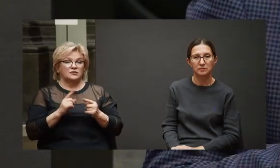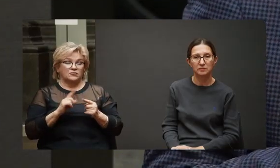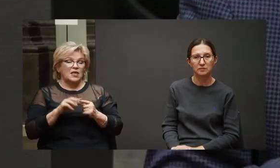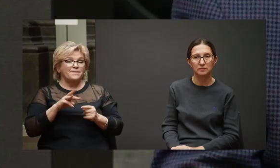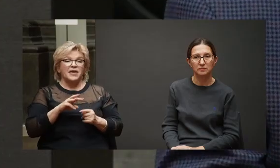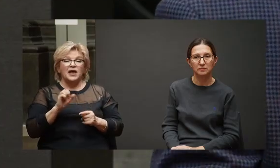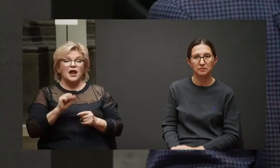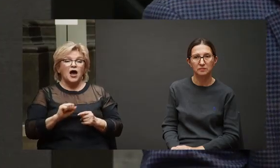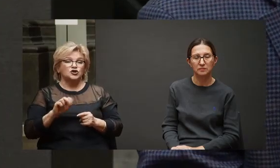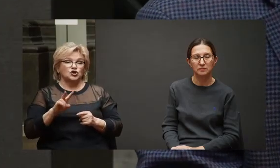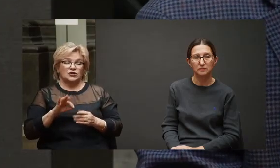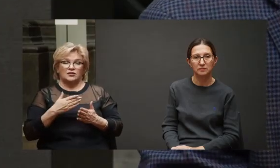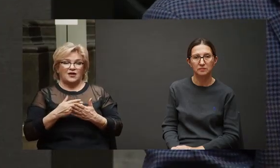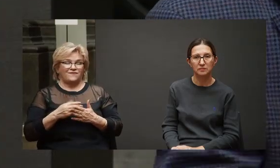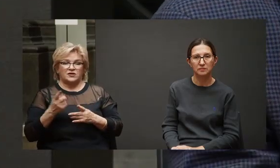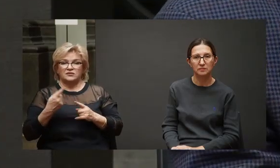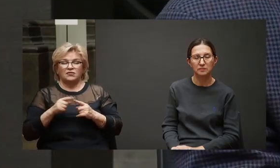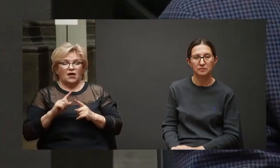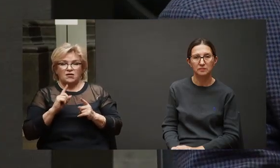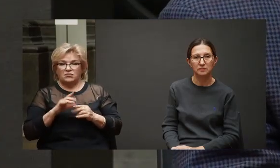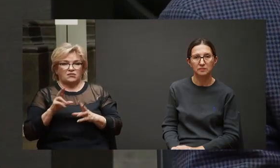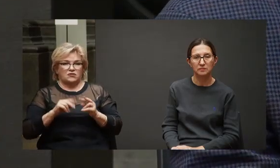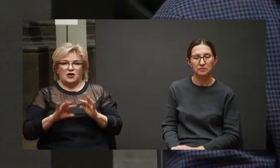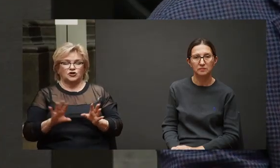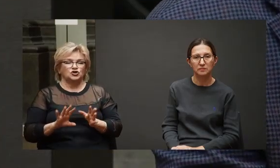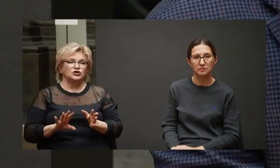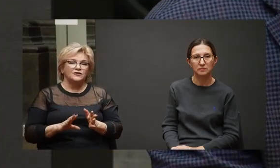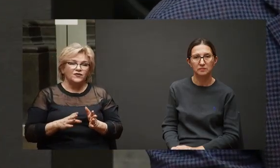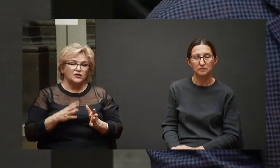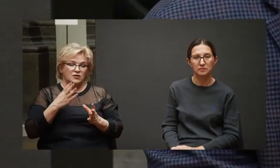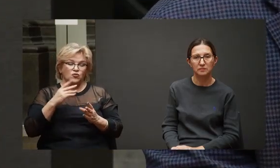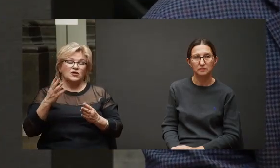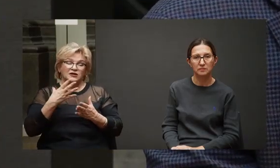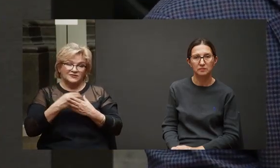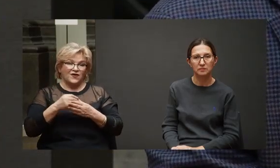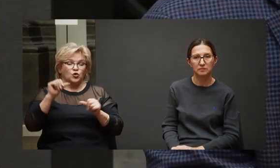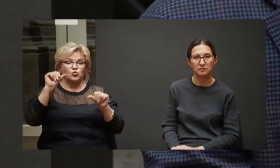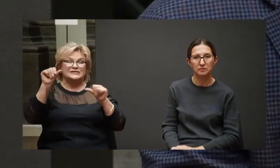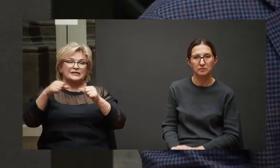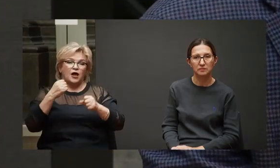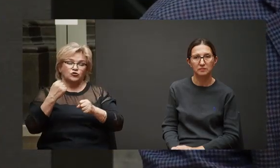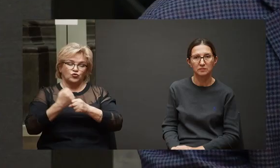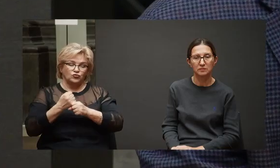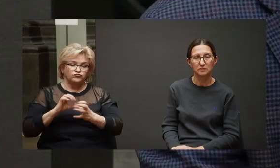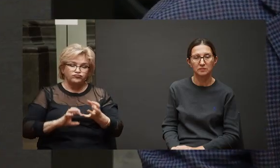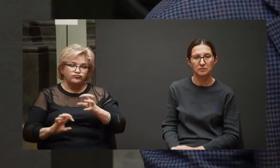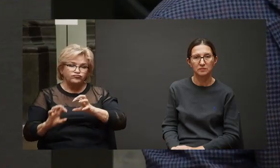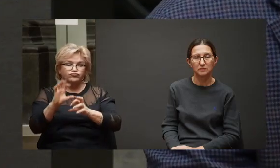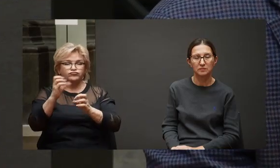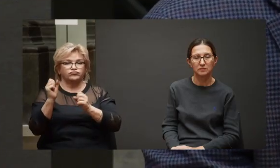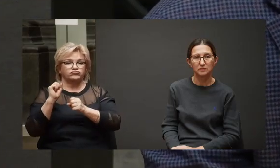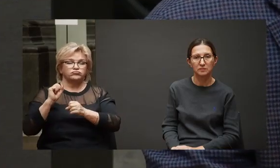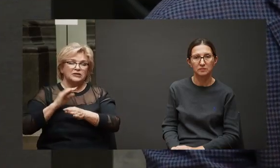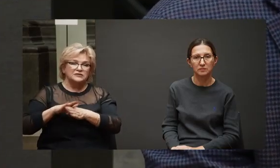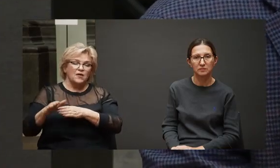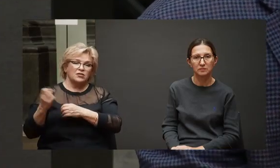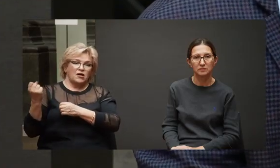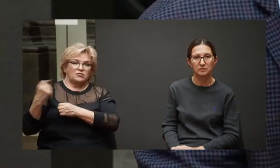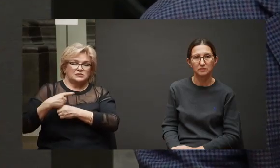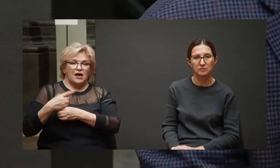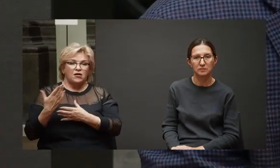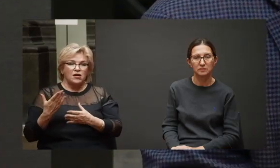Микеланджело, в общем, не на это особенно рассчитывал, когда свои статуи боял. Он исполнял заказ Флорентийской